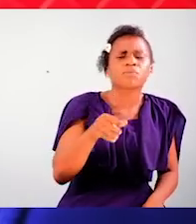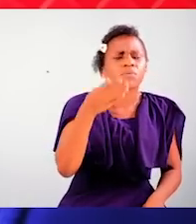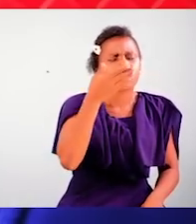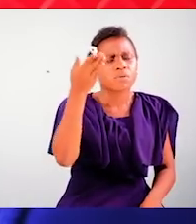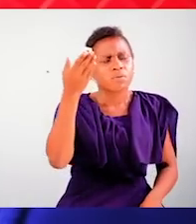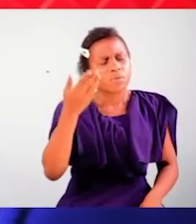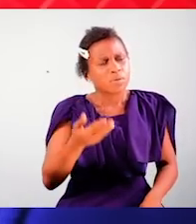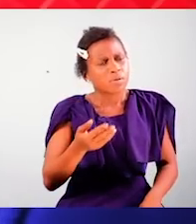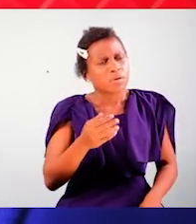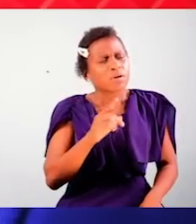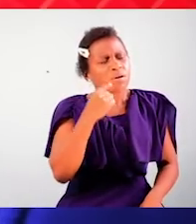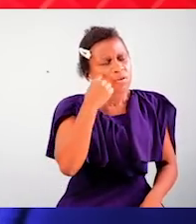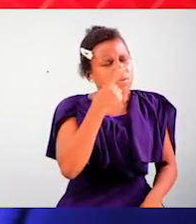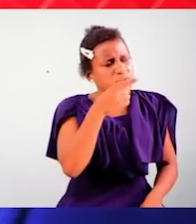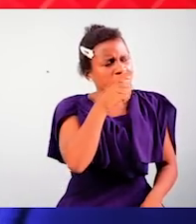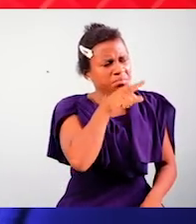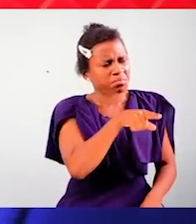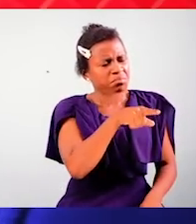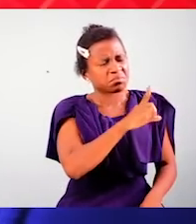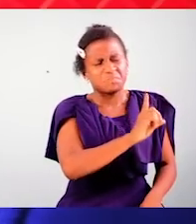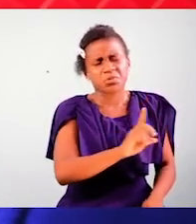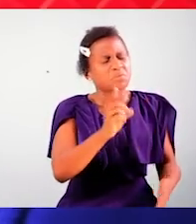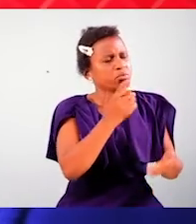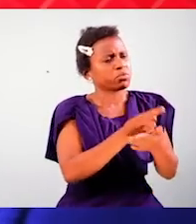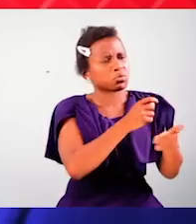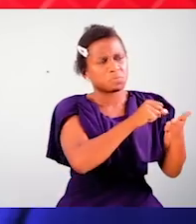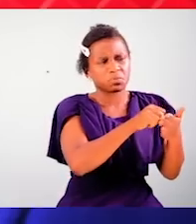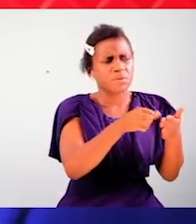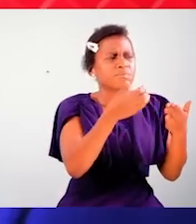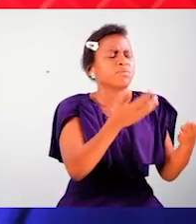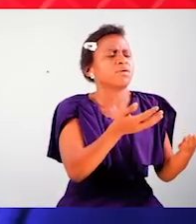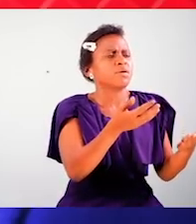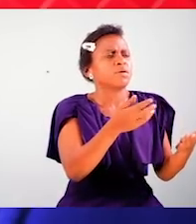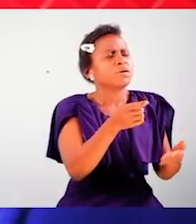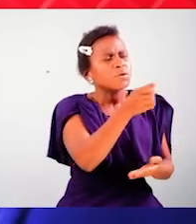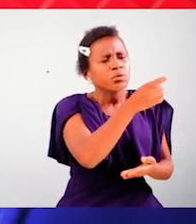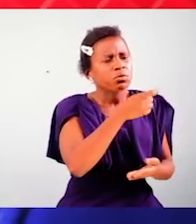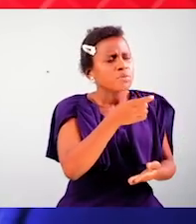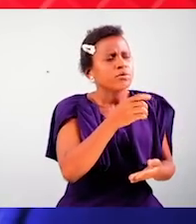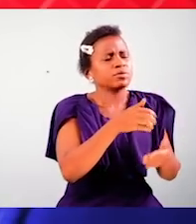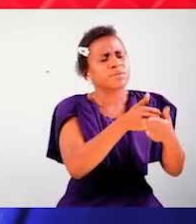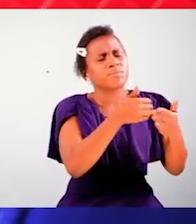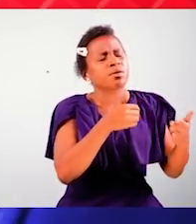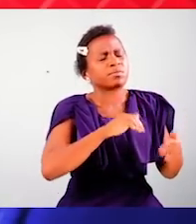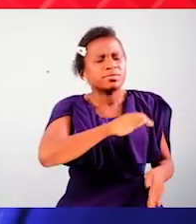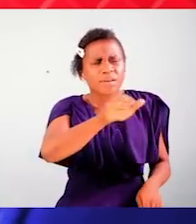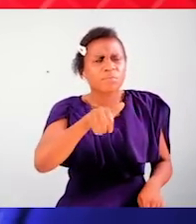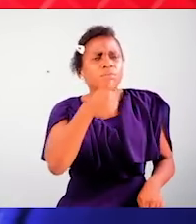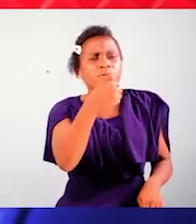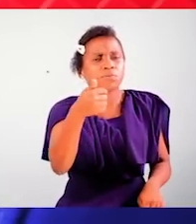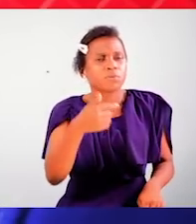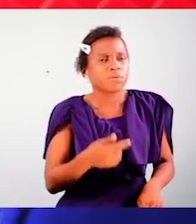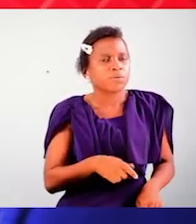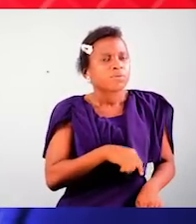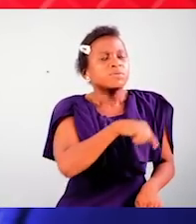kulipa kodi kwa sababu haoni manufaa ya kodi. Tunaenda kuwanaimesha viongozi. Kwa hiyo kinachotakiwa nchi